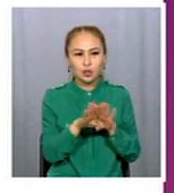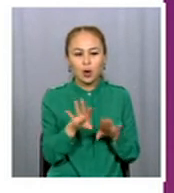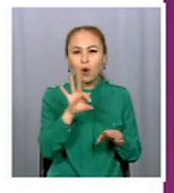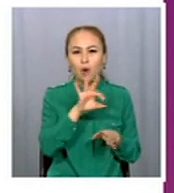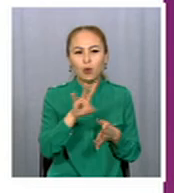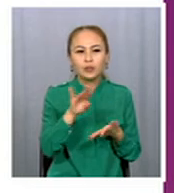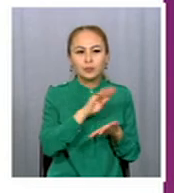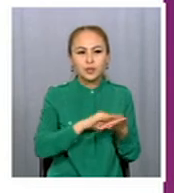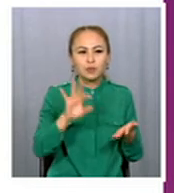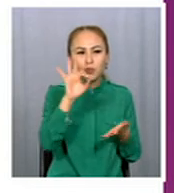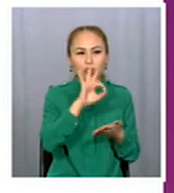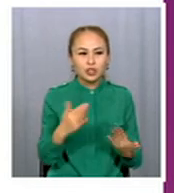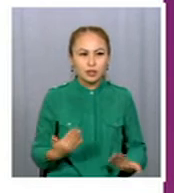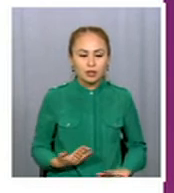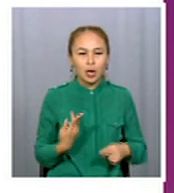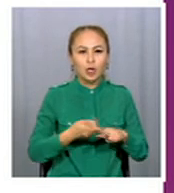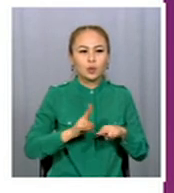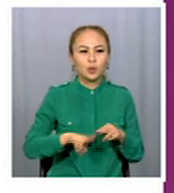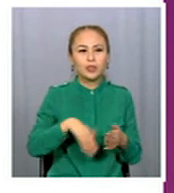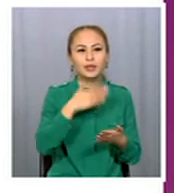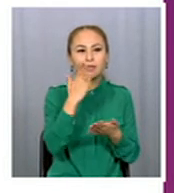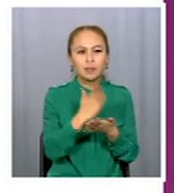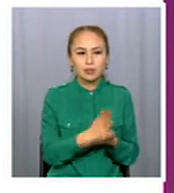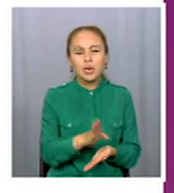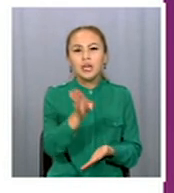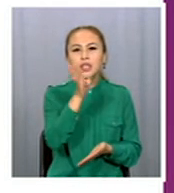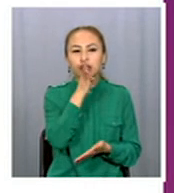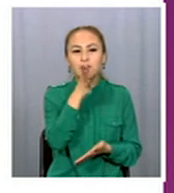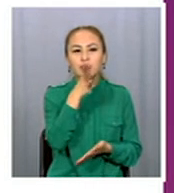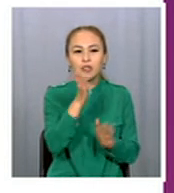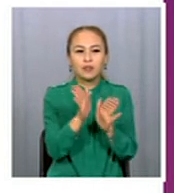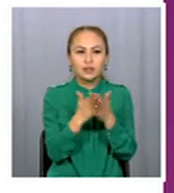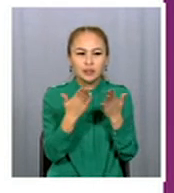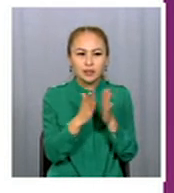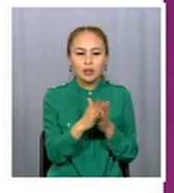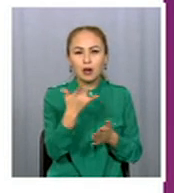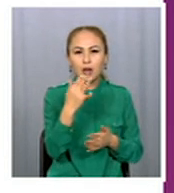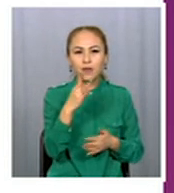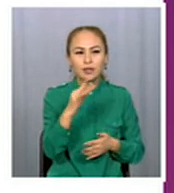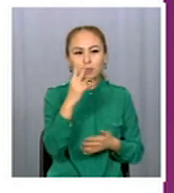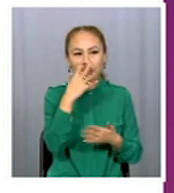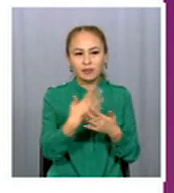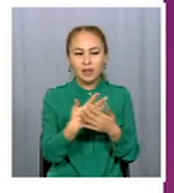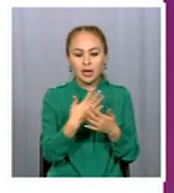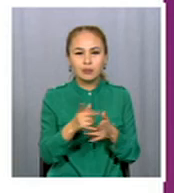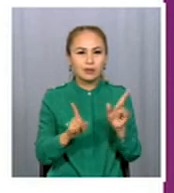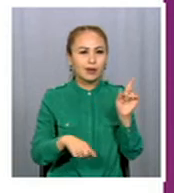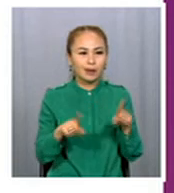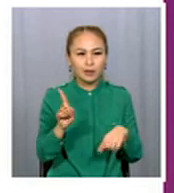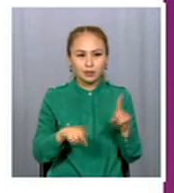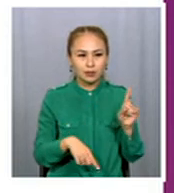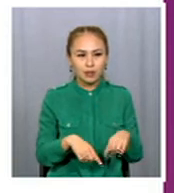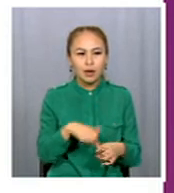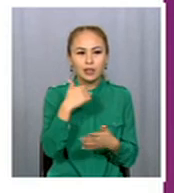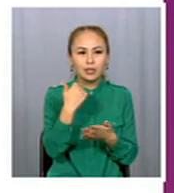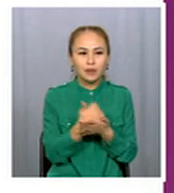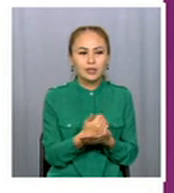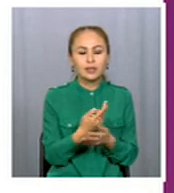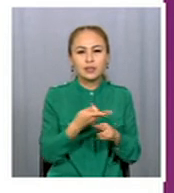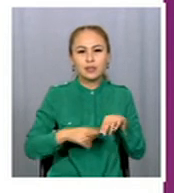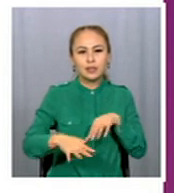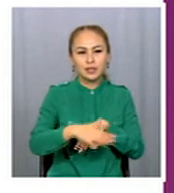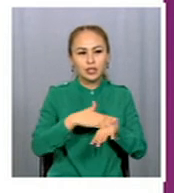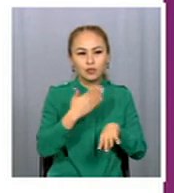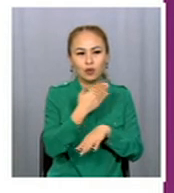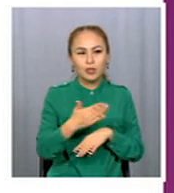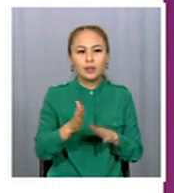сказочник. Он пишет про жизнь, которая есть. Девочки в книгах Голявкина появляются редко. Главное